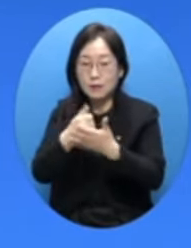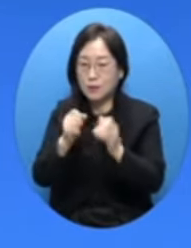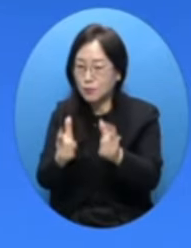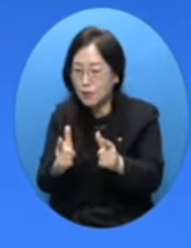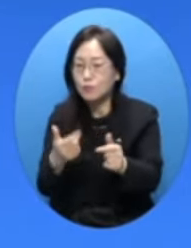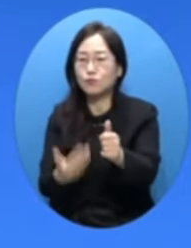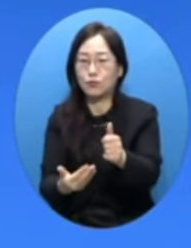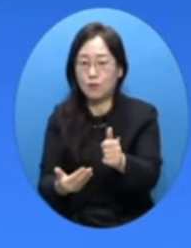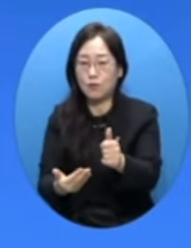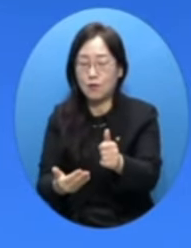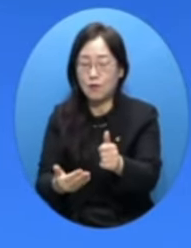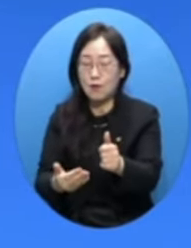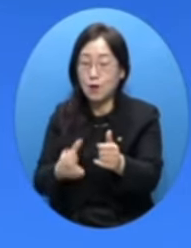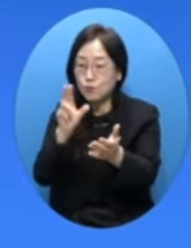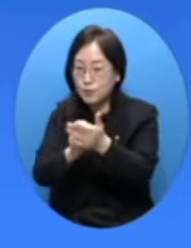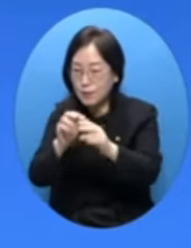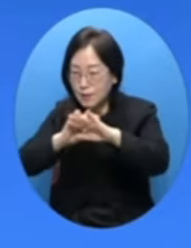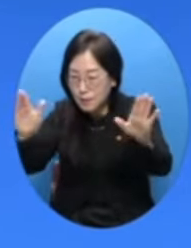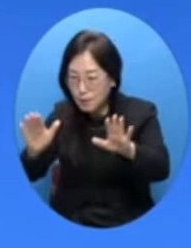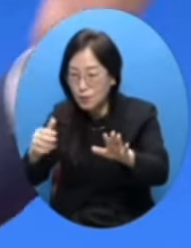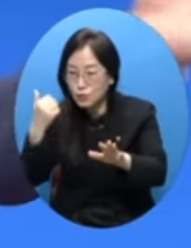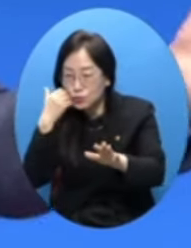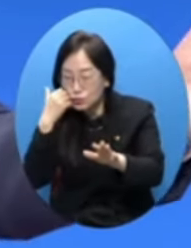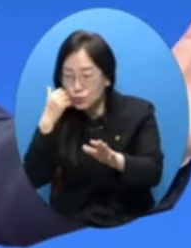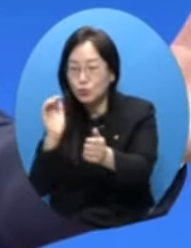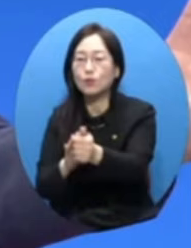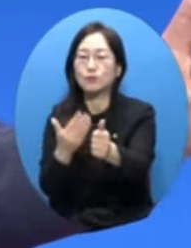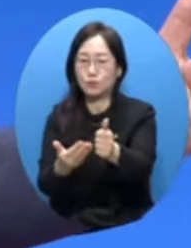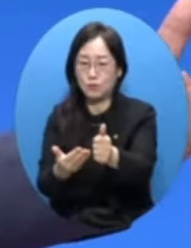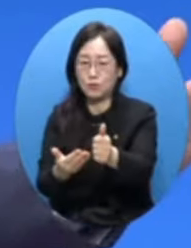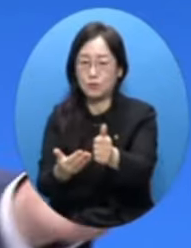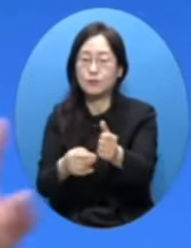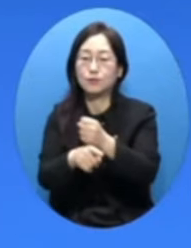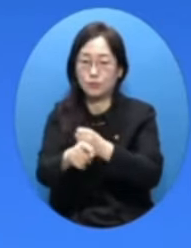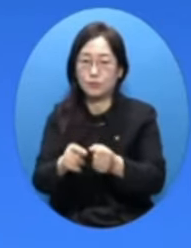것입니다. 문제 해결자를 보내신 것입니다. 하나님의 역사인 것입니다.